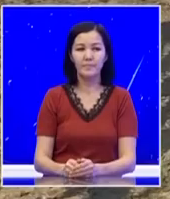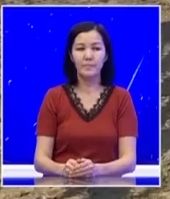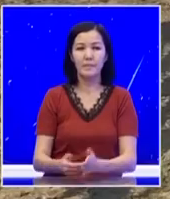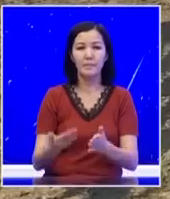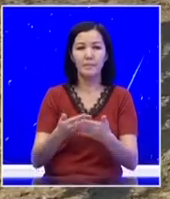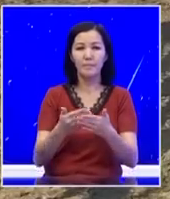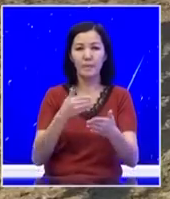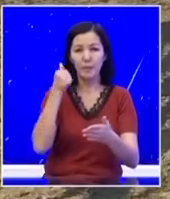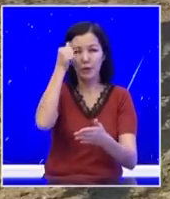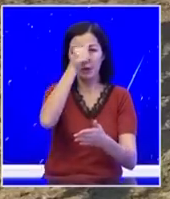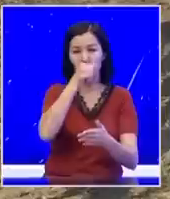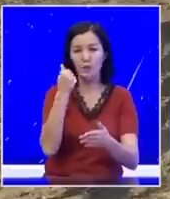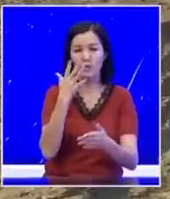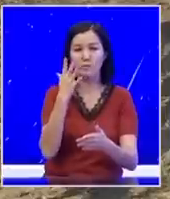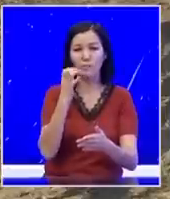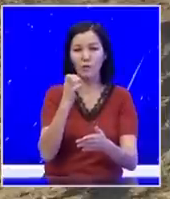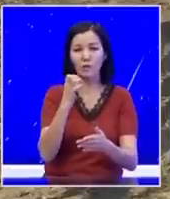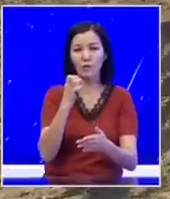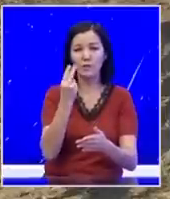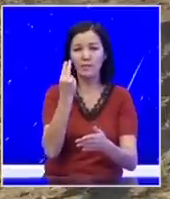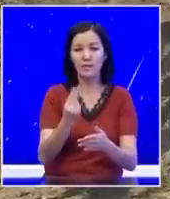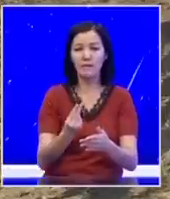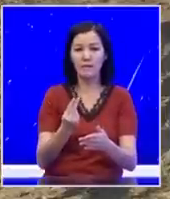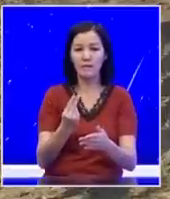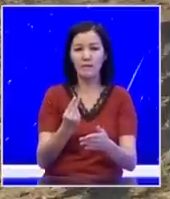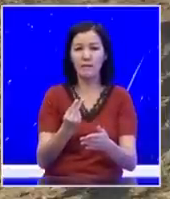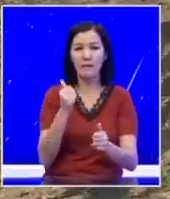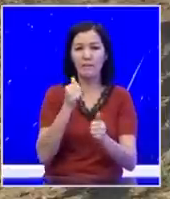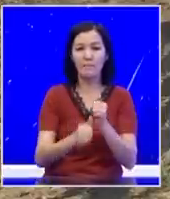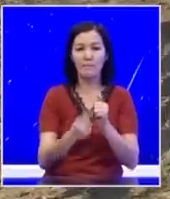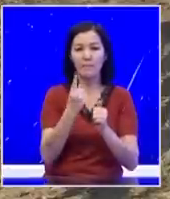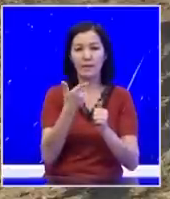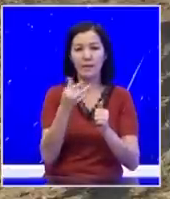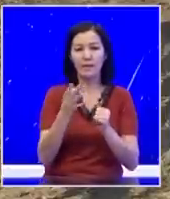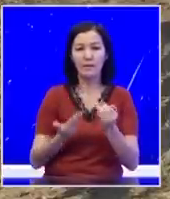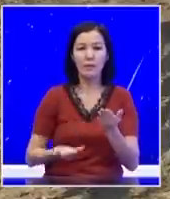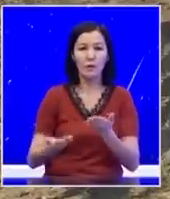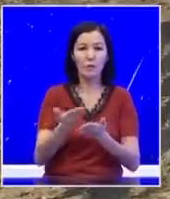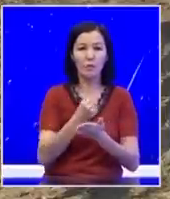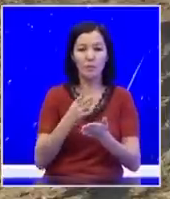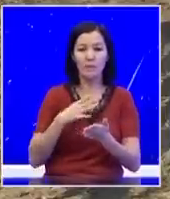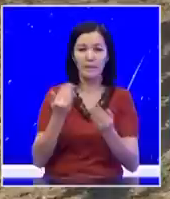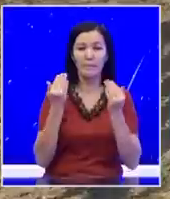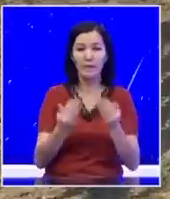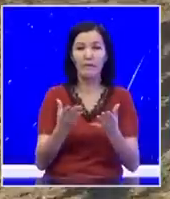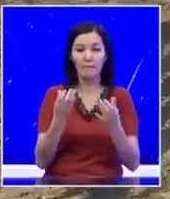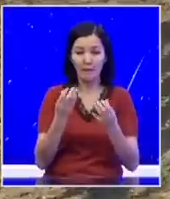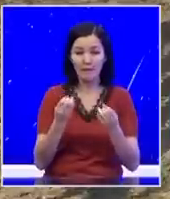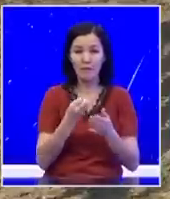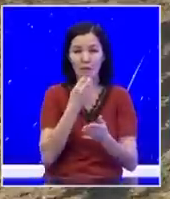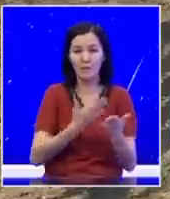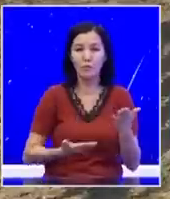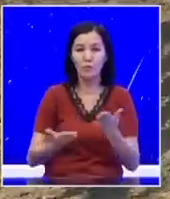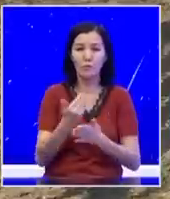Былтырғы жылғы 5 центнерді көлемінде әр гектарынан өрім алдым. Биылғы жылда Құдай қалабен сонда өрім алсақ